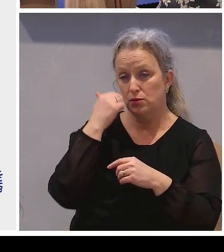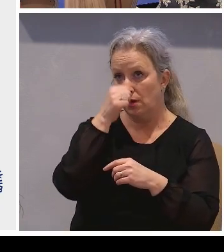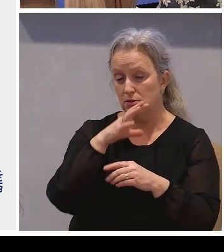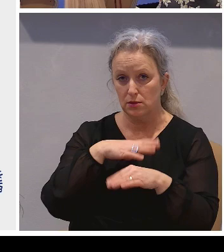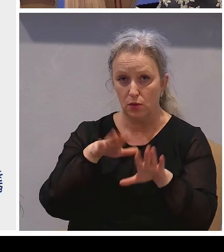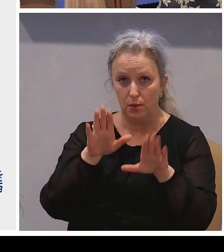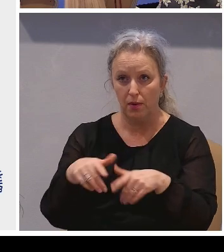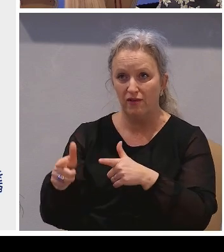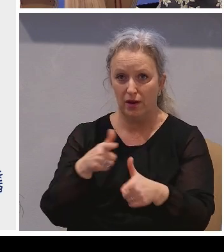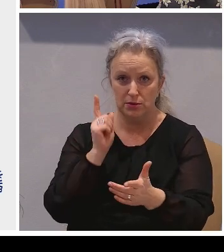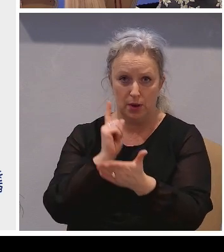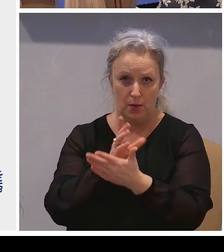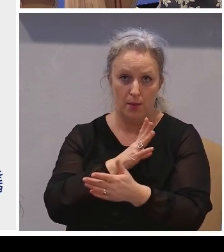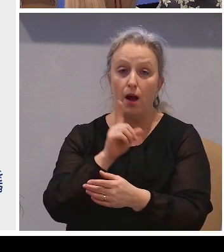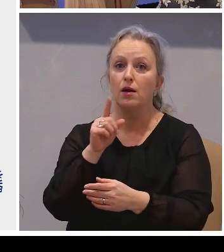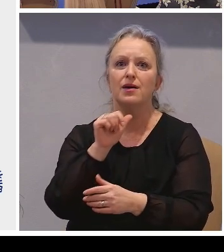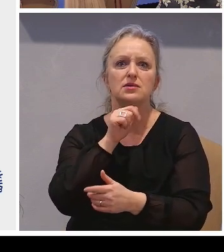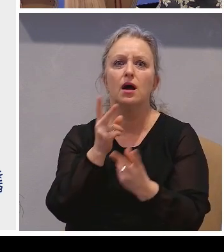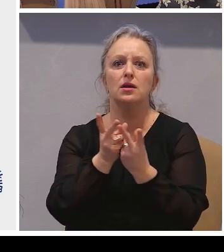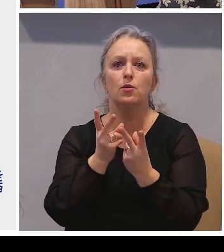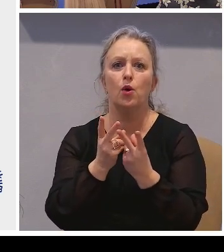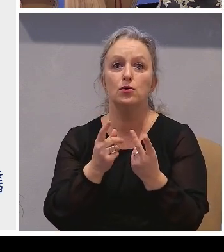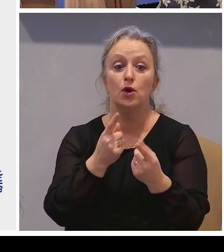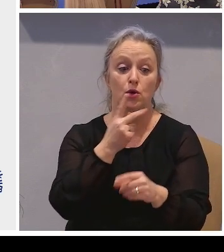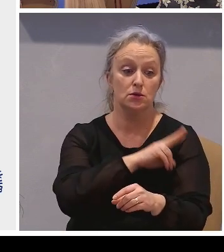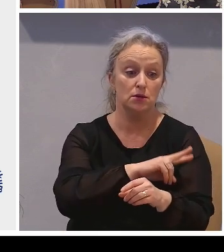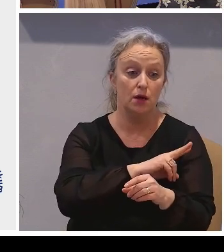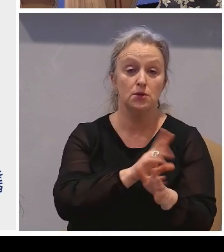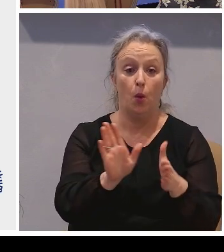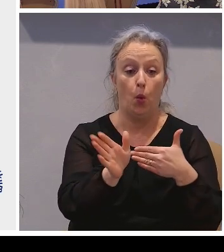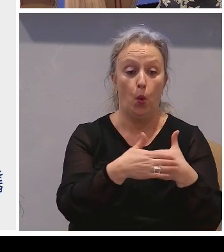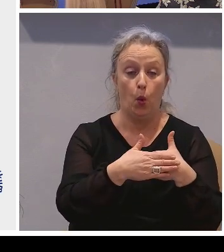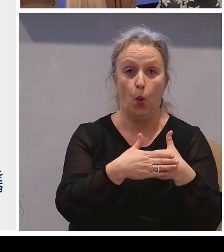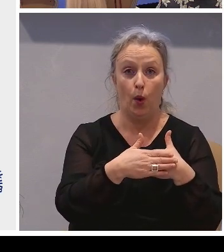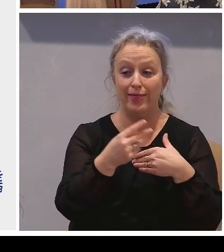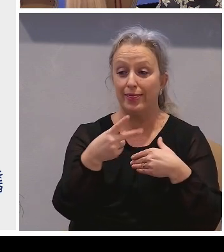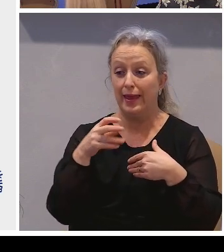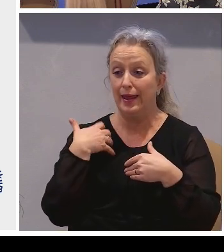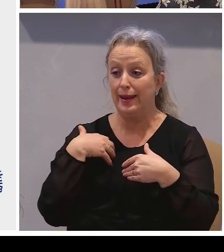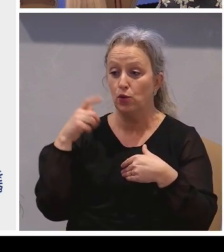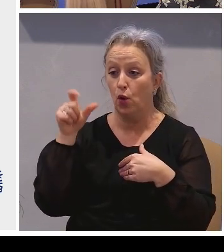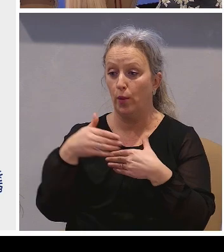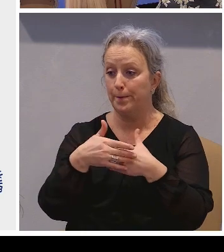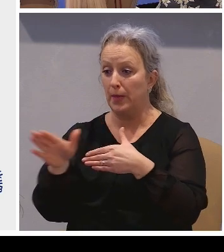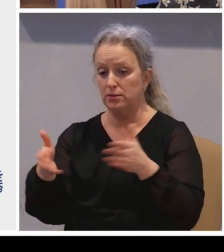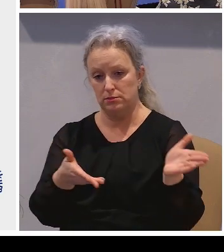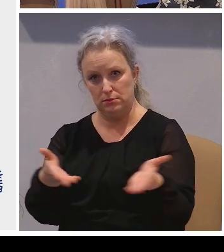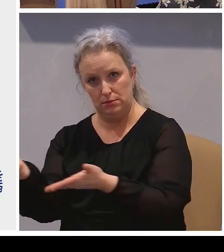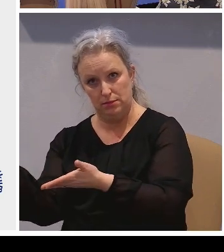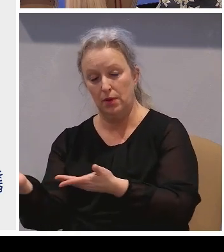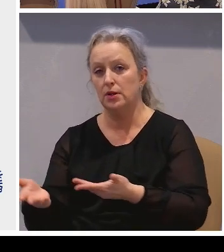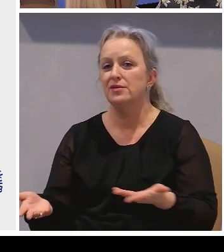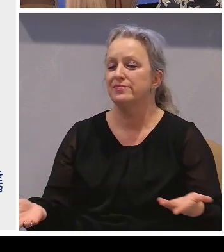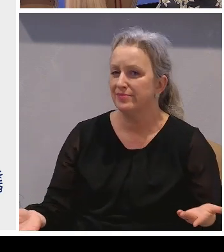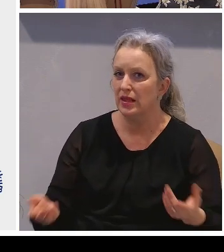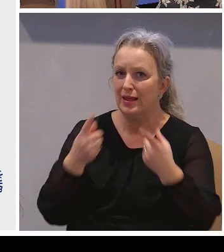toimunud. at the age of Aga see ei 18, saa toimuda niimoodi, start at et the age of doktor paneb 18 ukse and to kinni ja teine conclude teeb selle by lahti, sest meil ei 25. ole seda informatsiooni. Ja